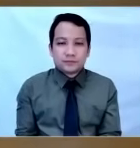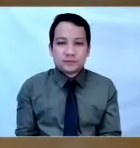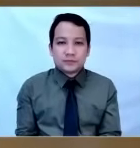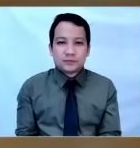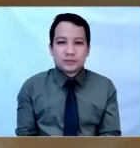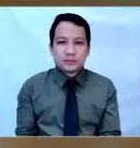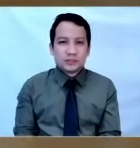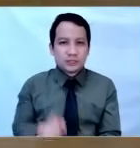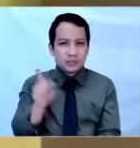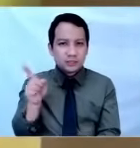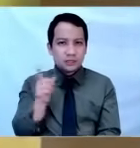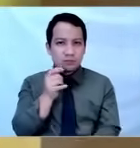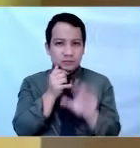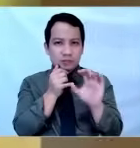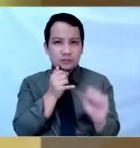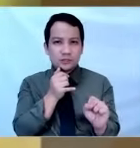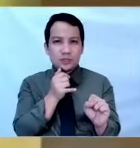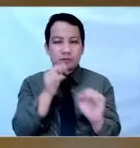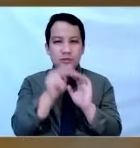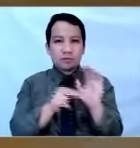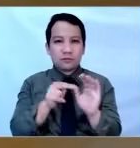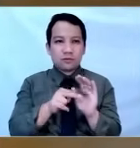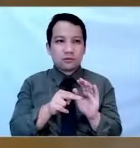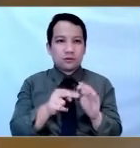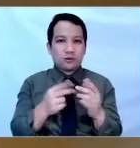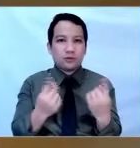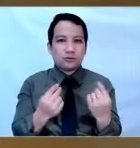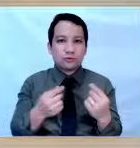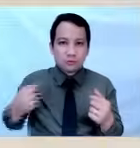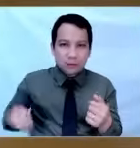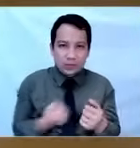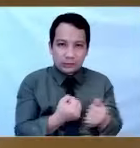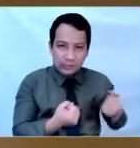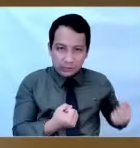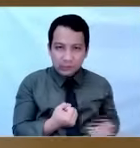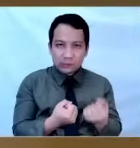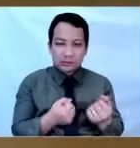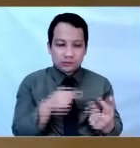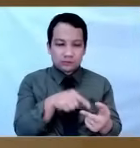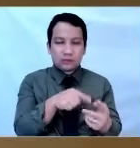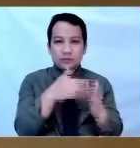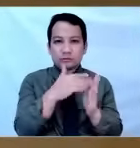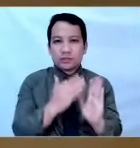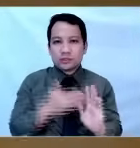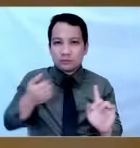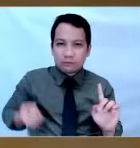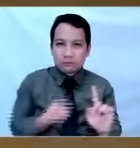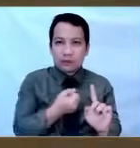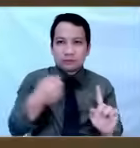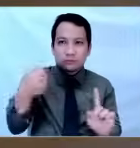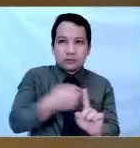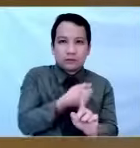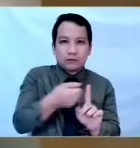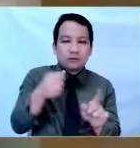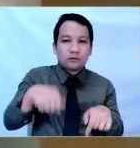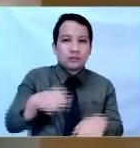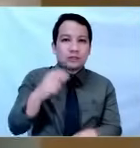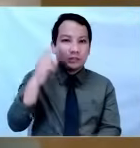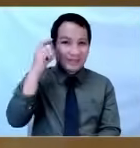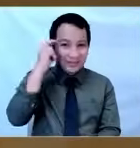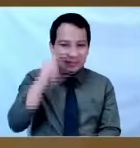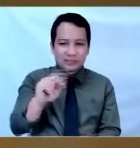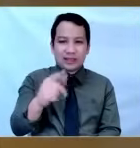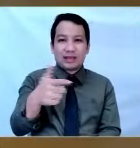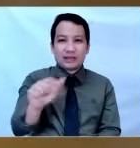Sa pool sa viral video na ito, ang halinhinang panununtok ng tatlong mag-aaral sa kapwa nila estudyante sa Naga City. Suntok sa